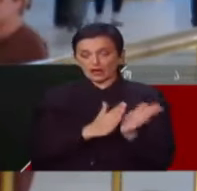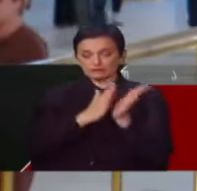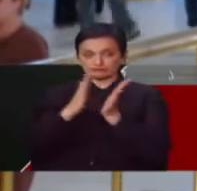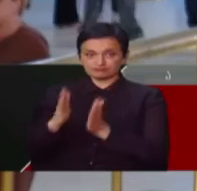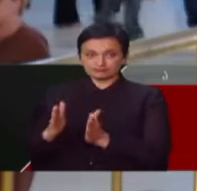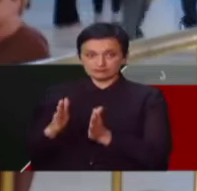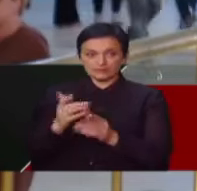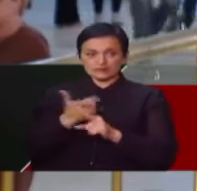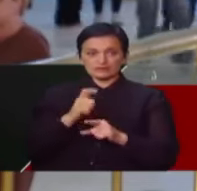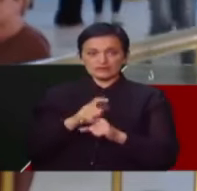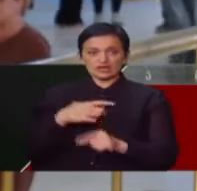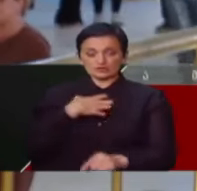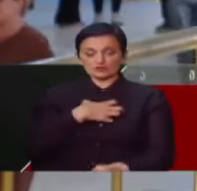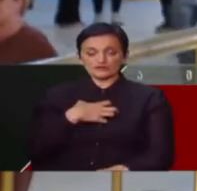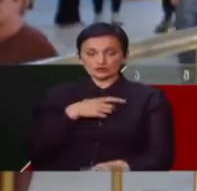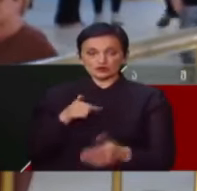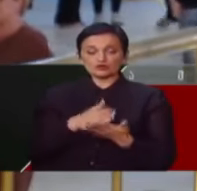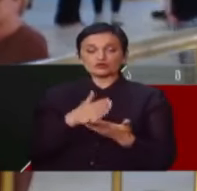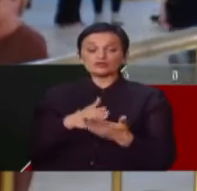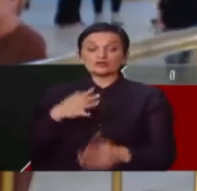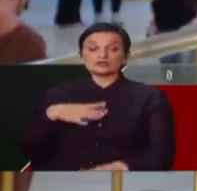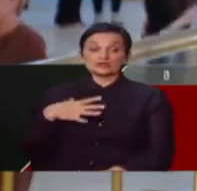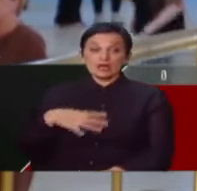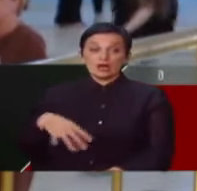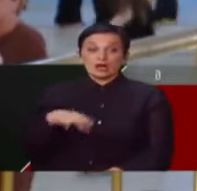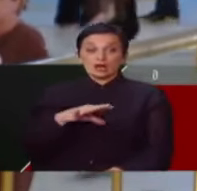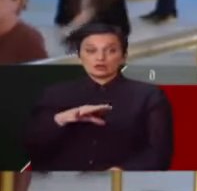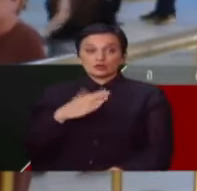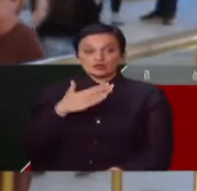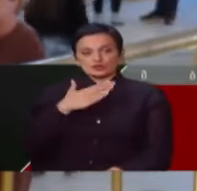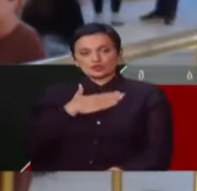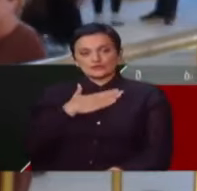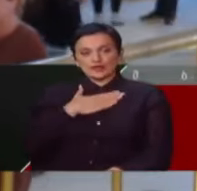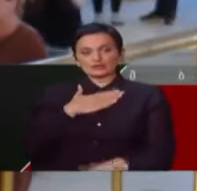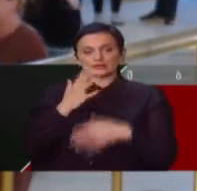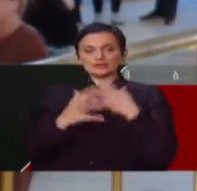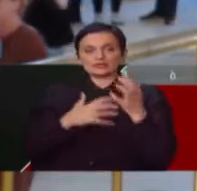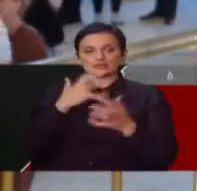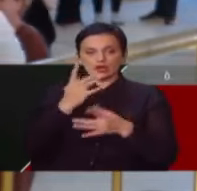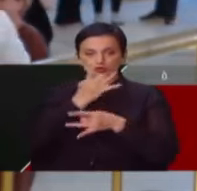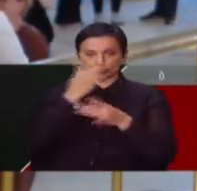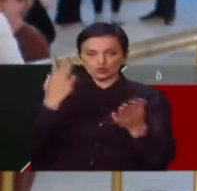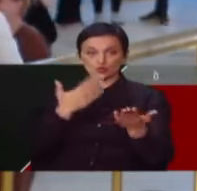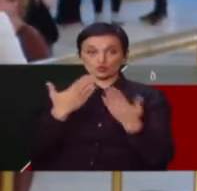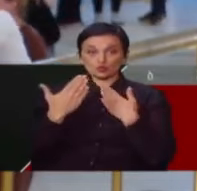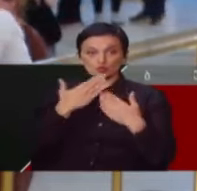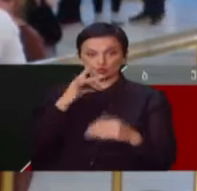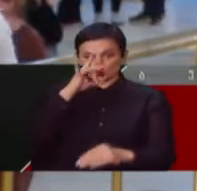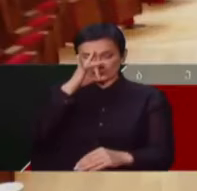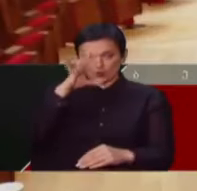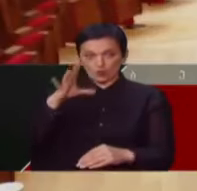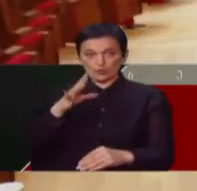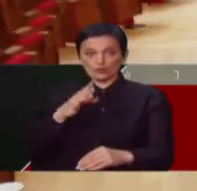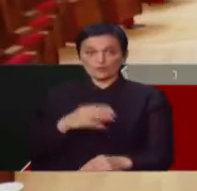გადაყვანა. ძალიან მნიშვნელოვანია ეს საქართველოსთვის, ჩვენი საერთაშორისო კულტურული ურთიერთობების